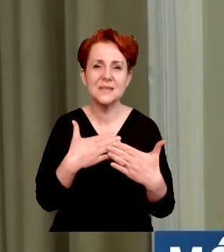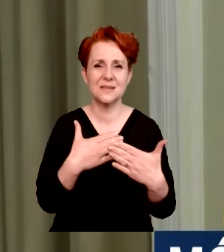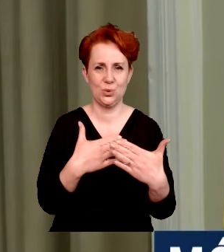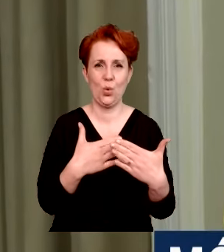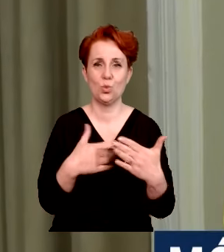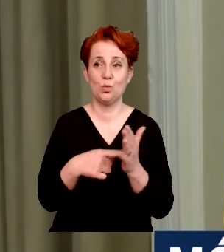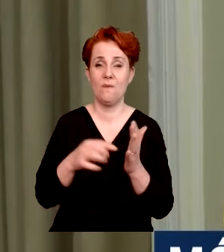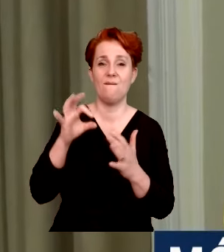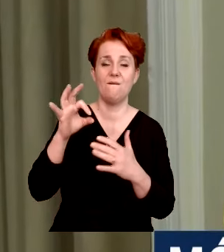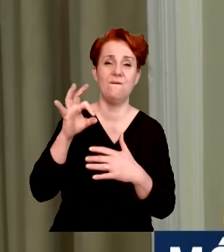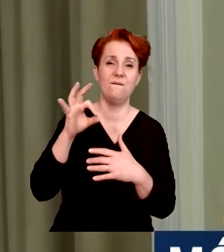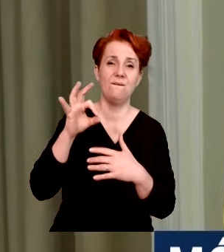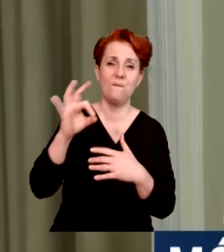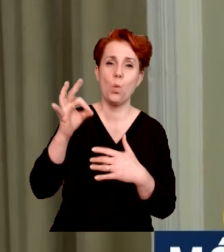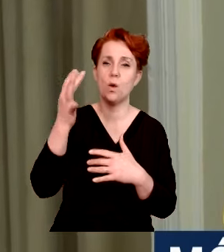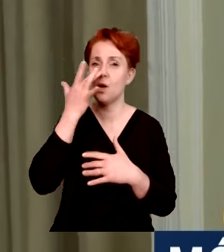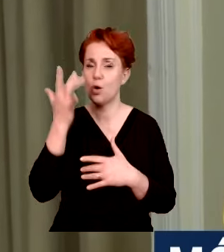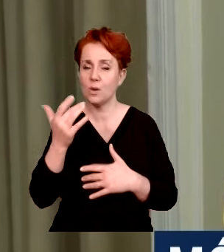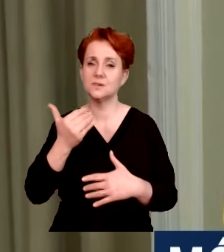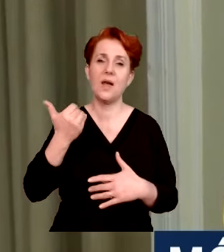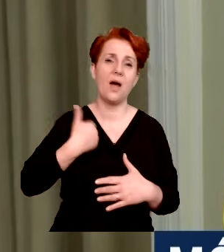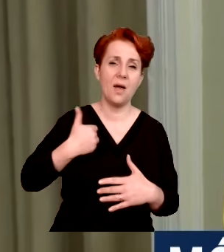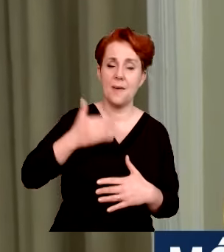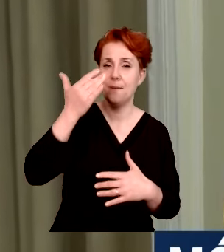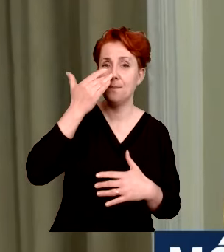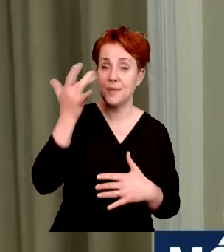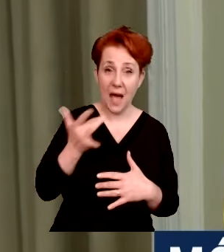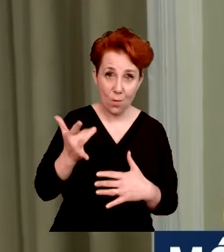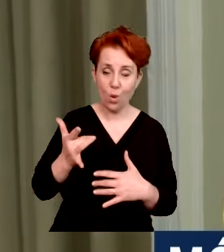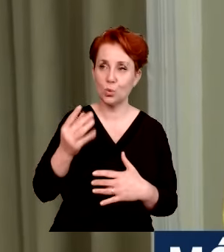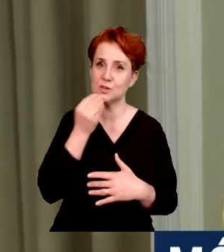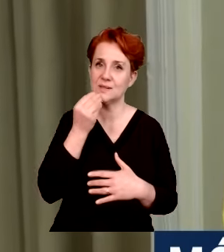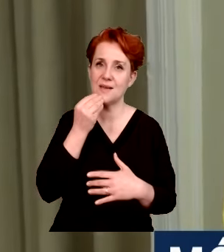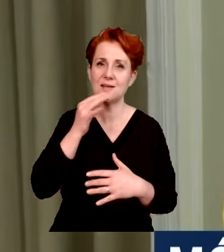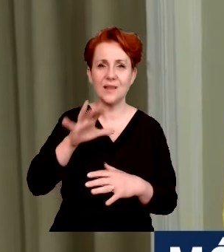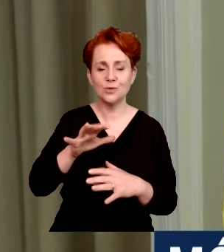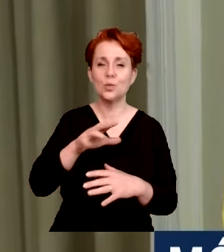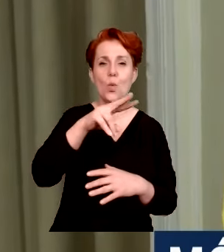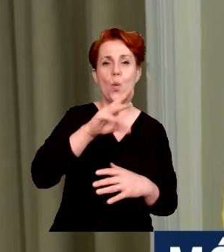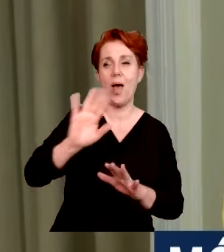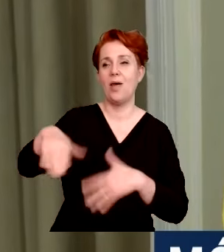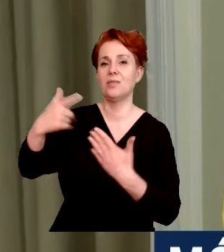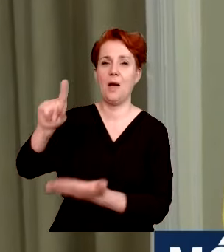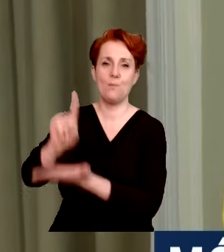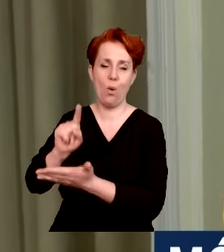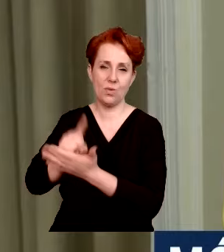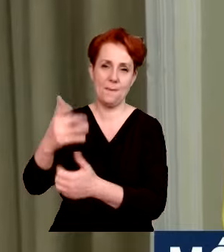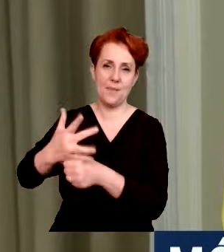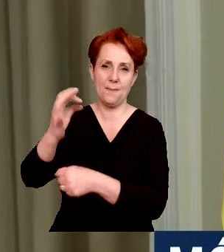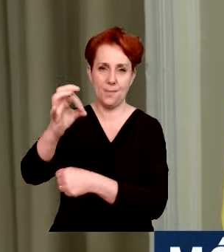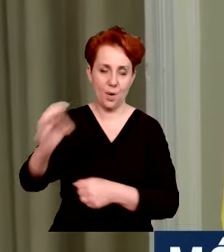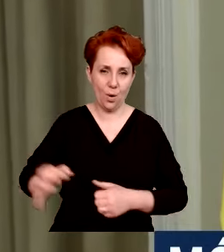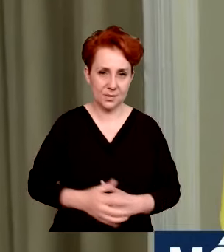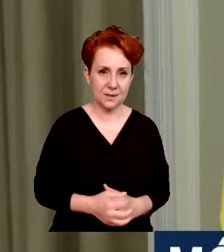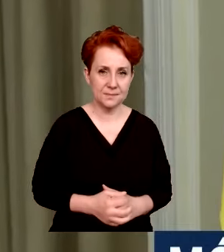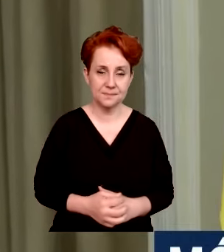produkty rolne rosyjskie i białoruskie zostały przez Unię Europejską obłożone cłem w wysokości 50%, co